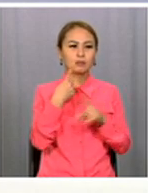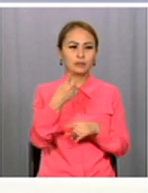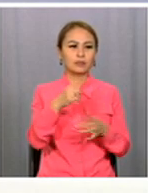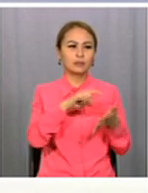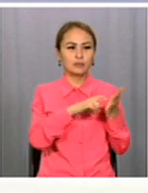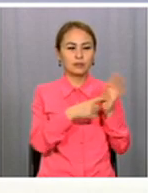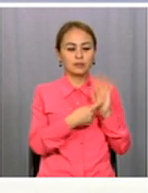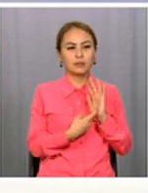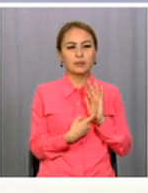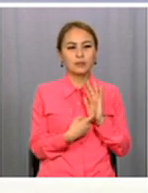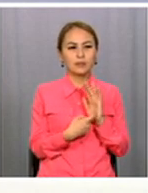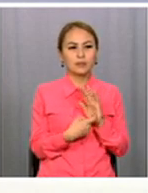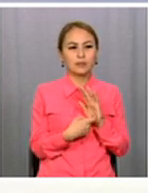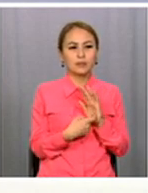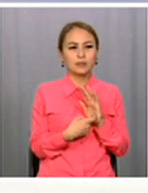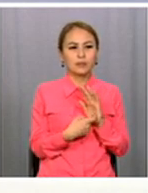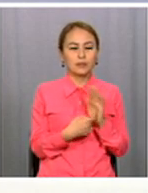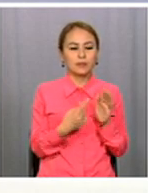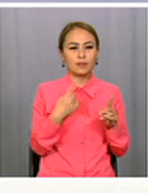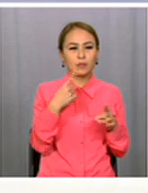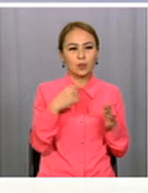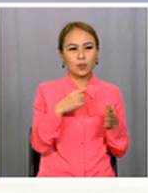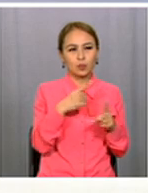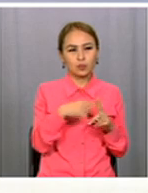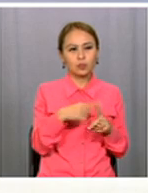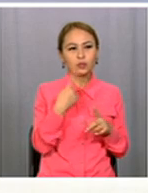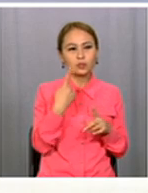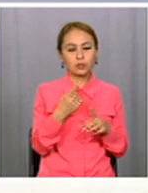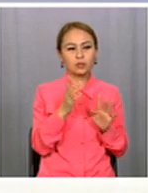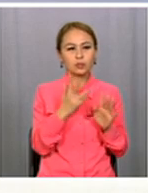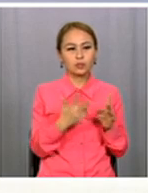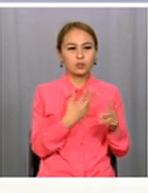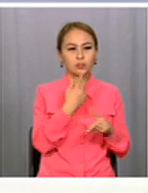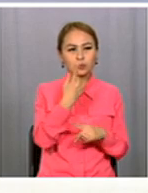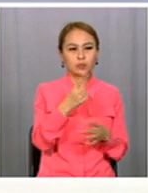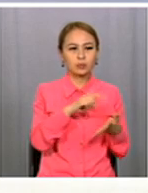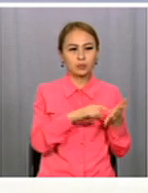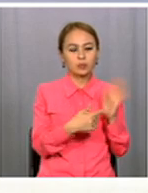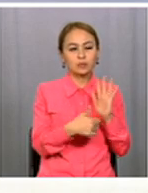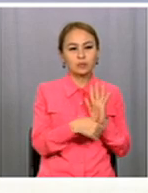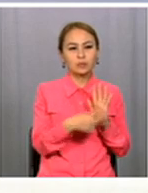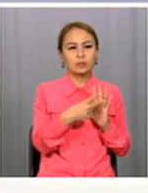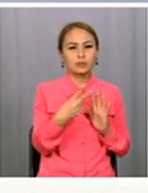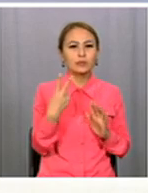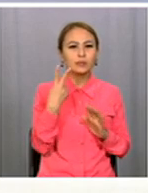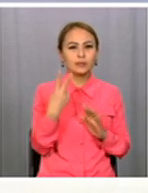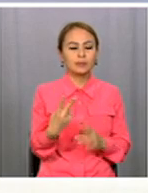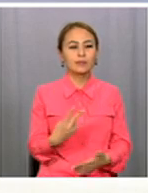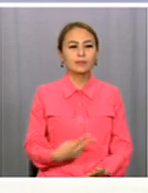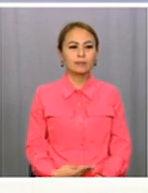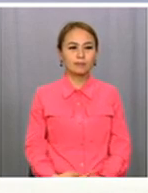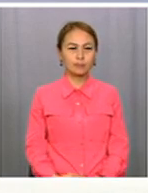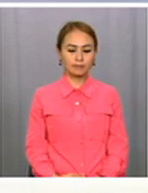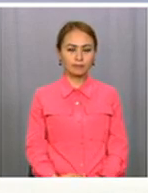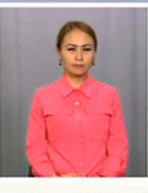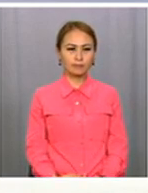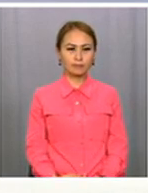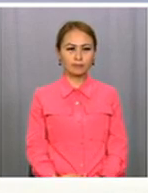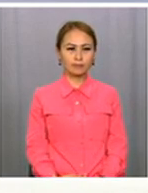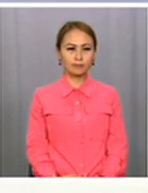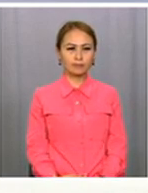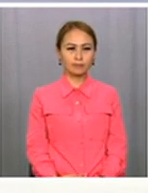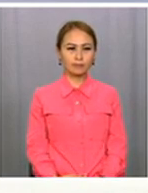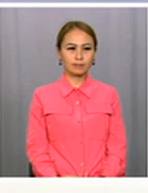2 көбейту 2,15 қосу 1 болады. Бұдан 3-тен 1 көбейту 6 шығады, ал бұл көбейтінің мәні 2-ке тең.